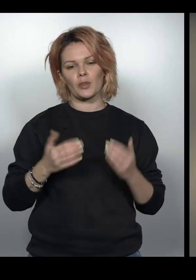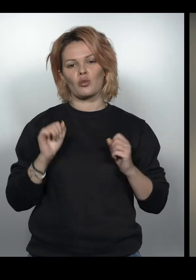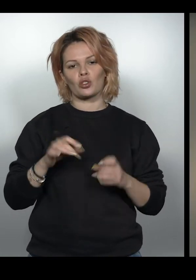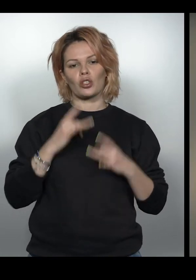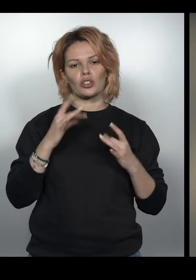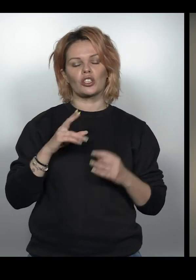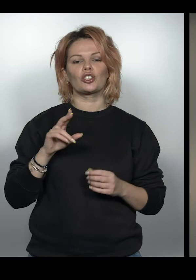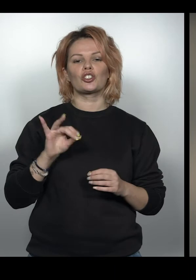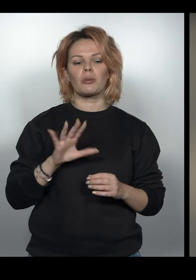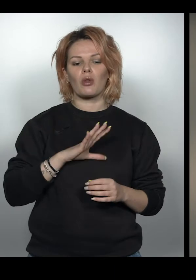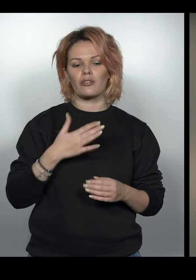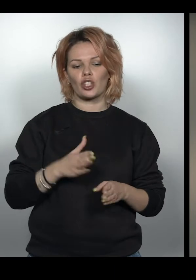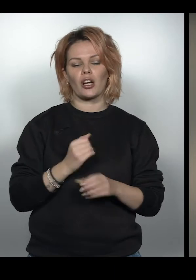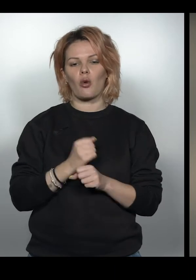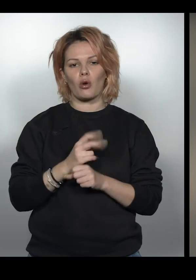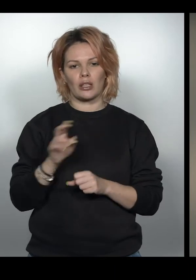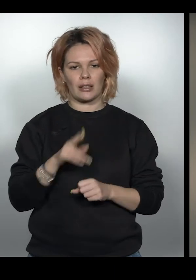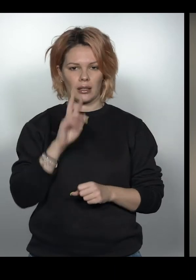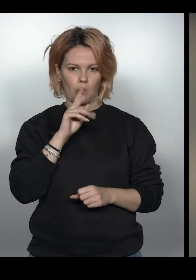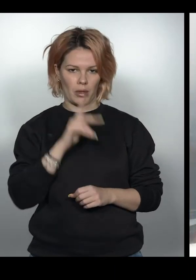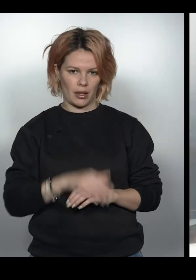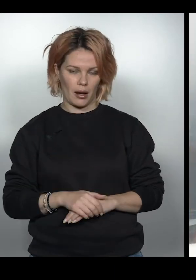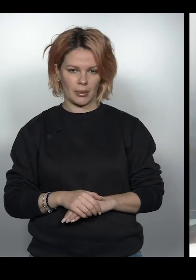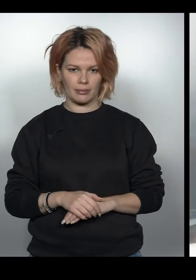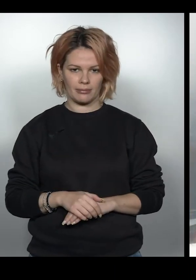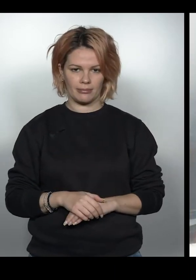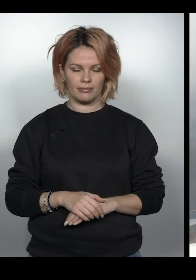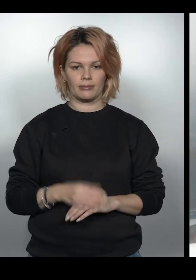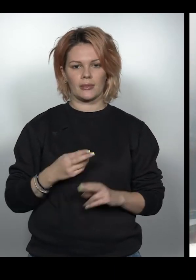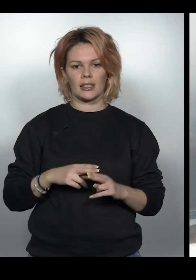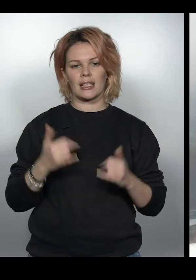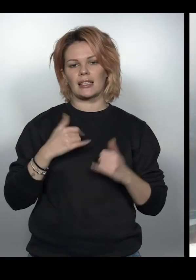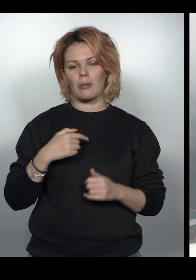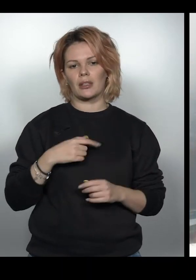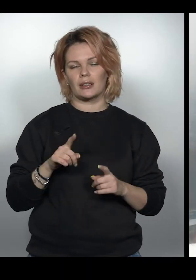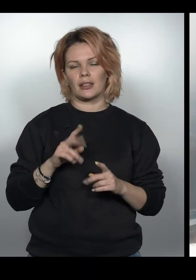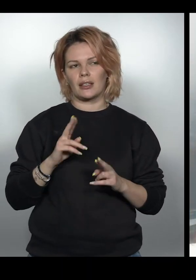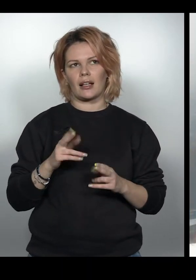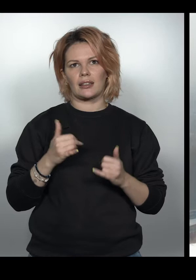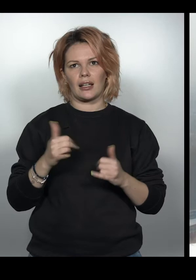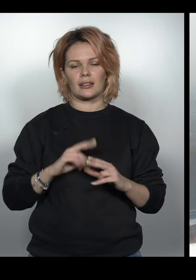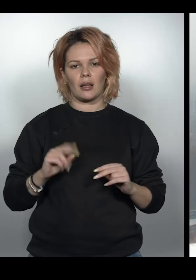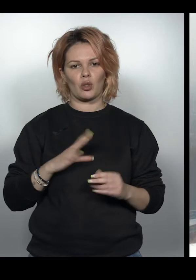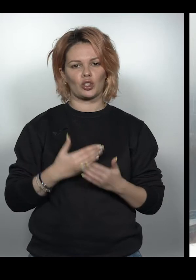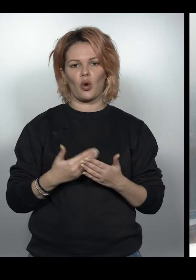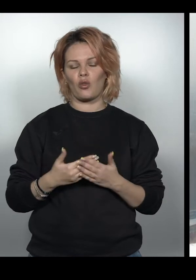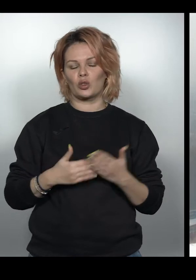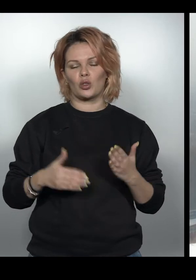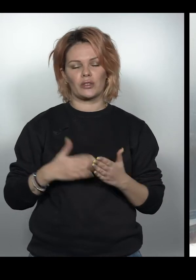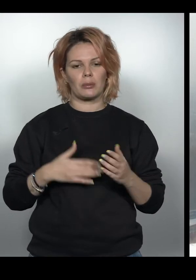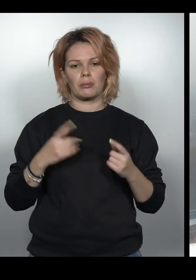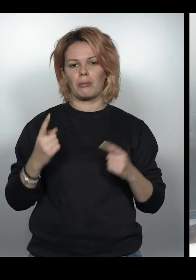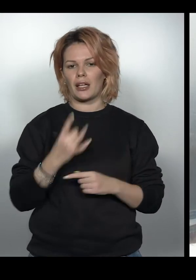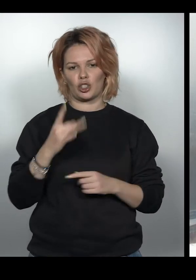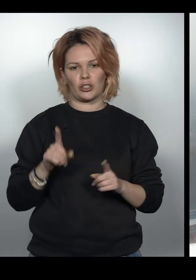Якщо можна, розкажіть, чи велася вже робота над помилками? Це для мене так, як для тренера, були зовсім